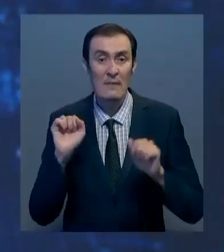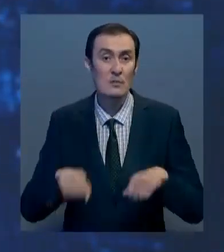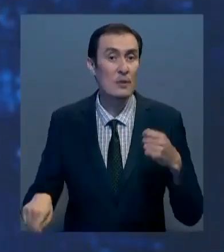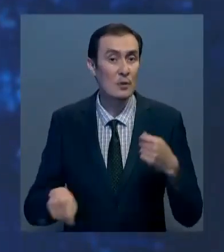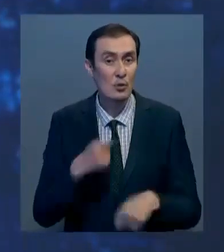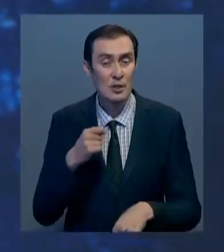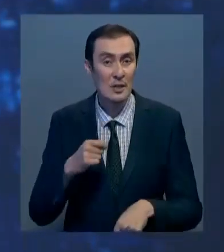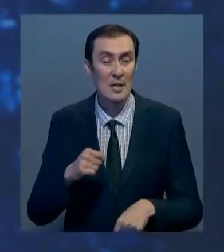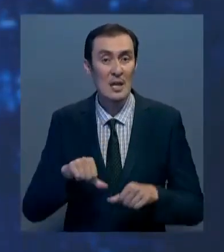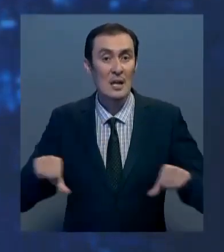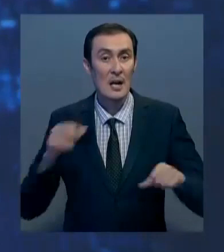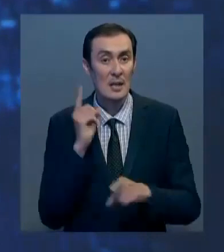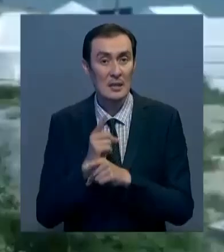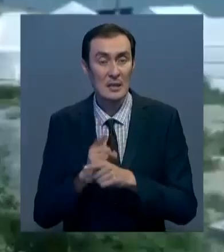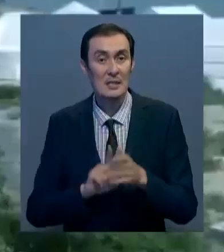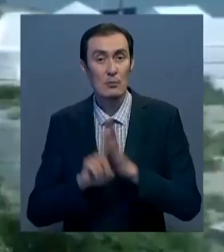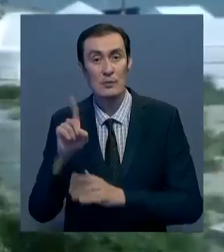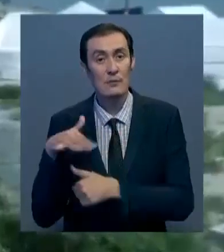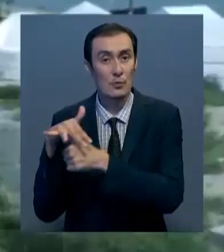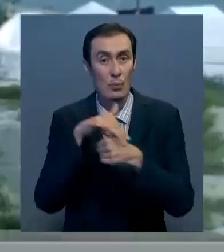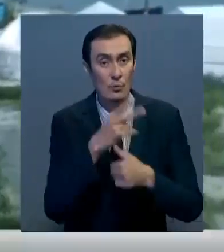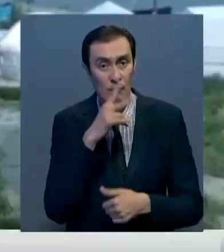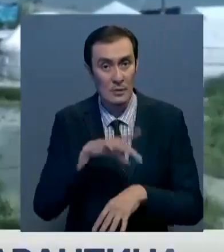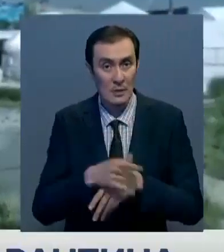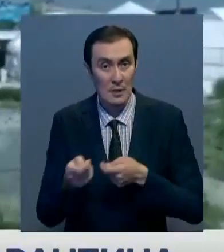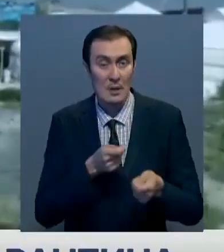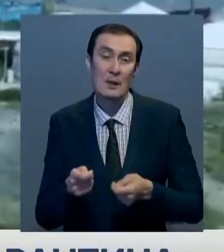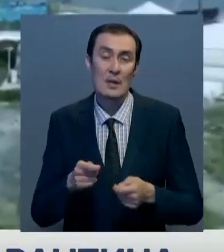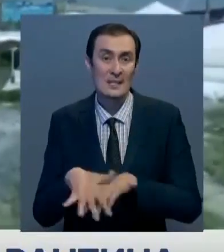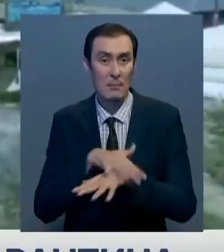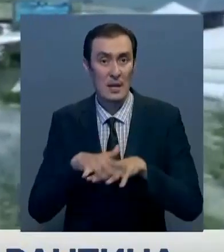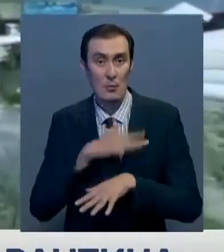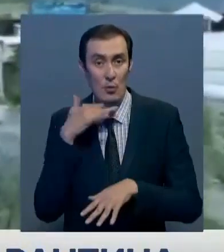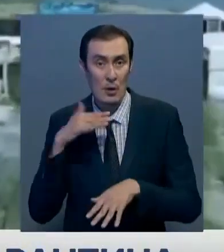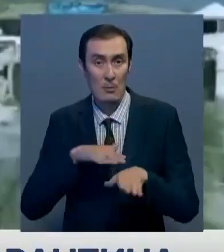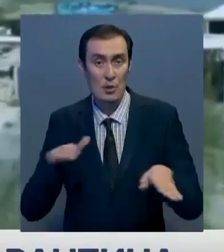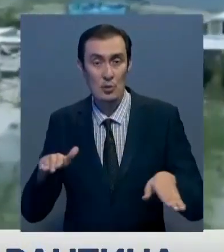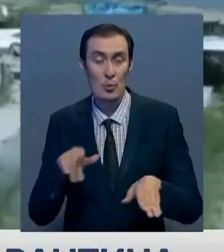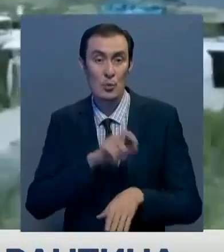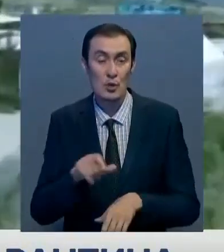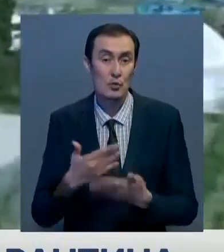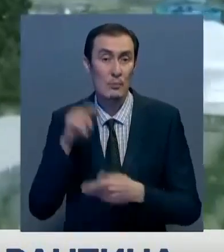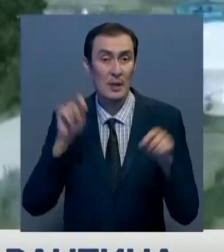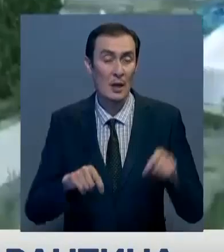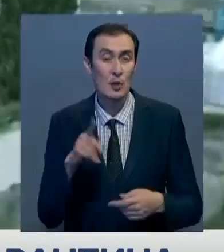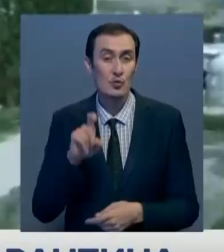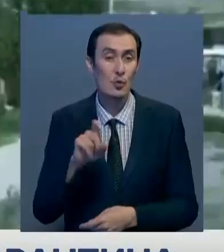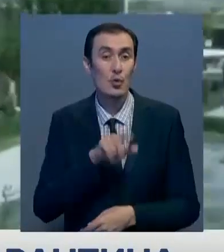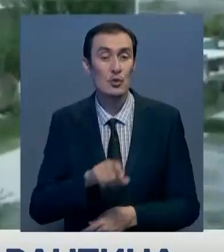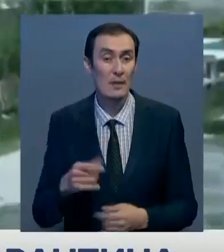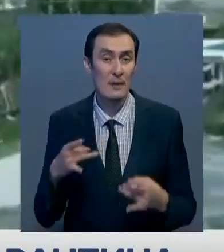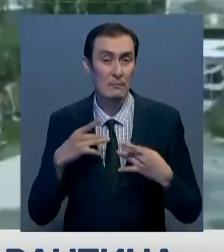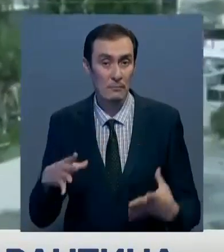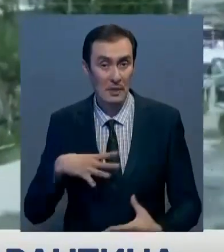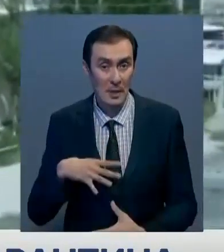о возможном нарушении карантина. Запустив дрон, сотрудники акимата зафиксировали скопление машин. Выяснилось, что на той приехало